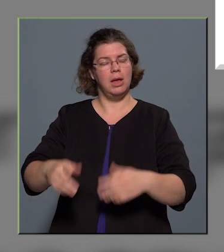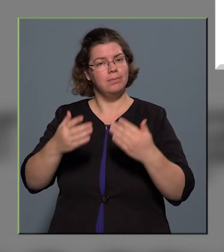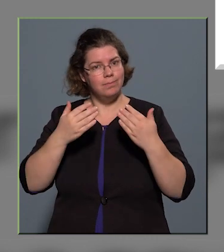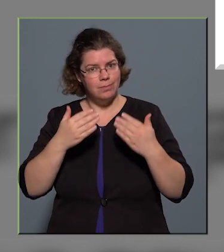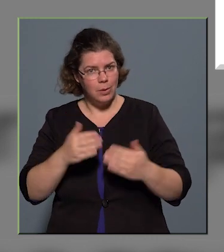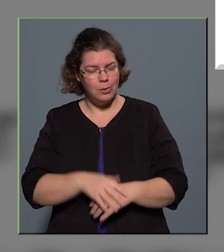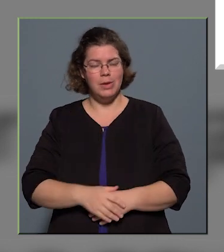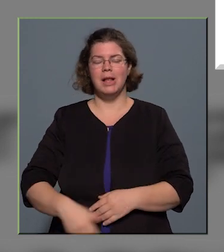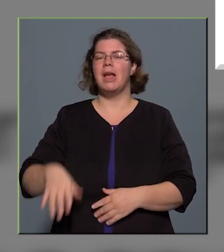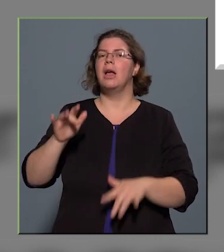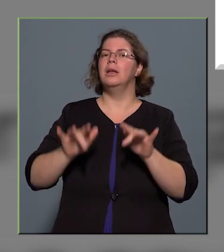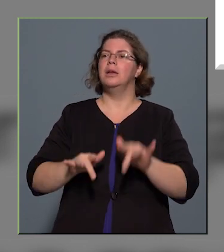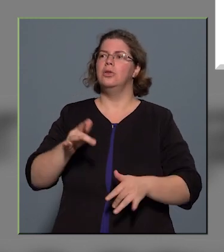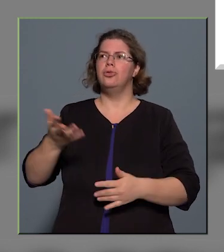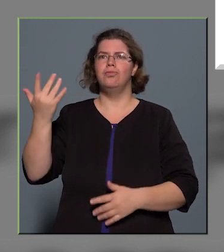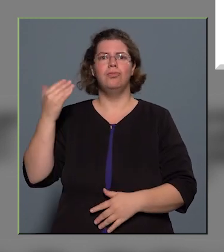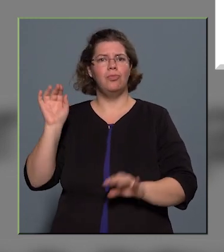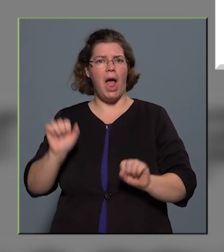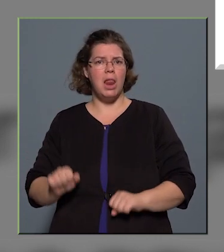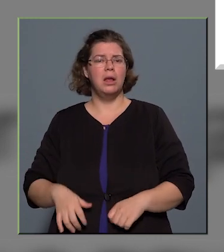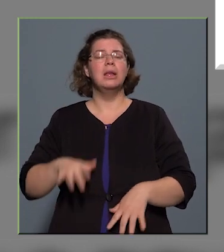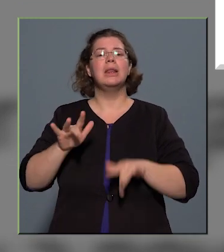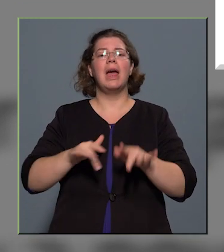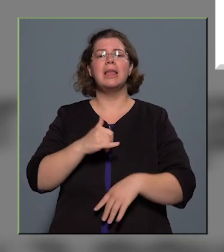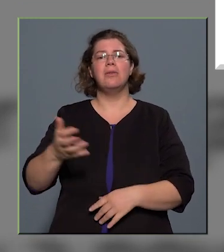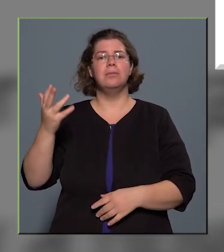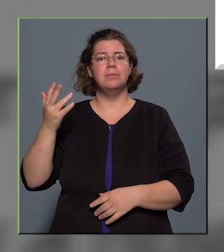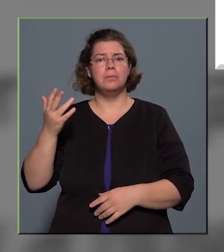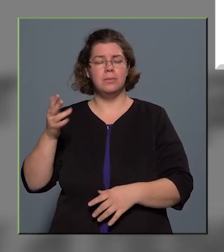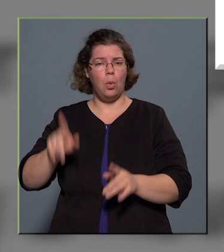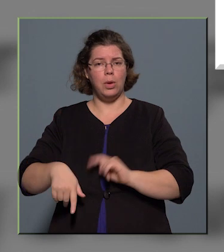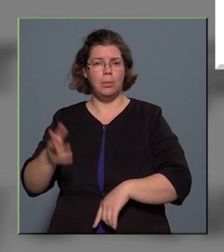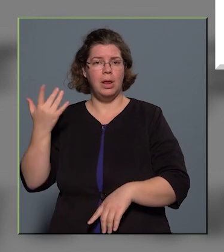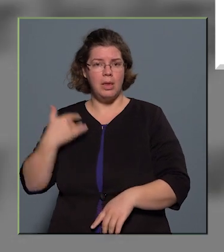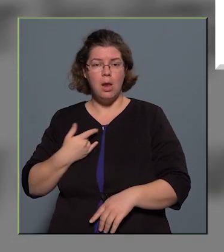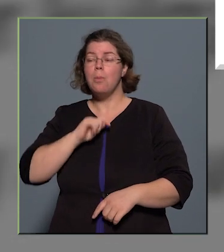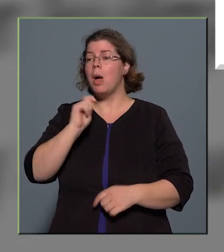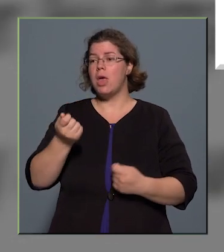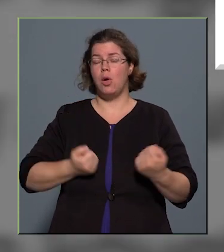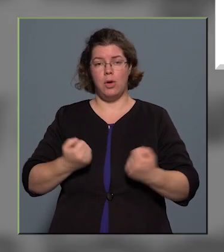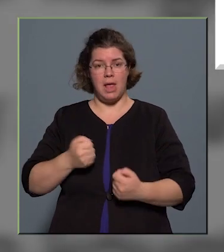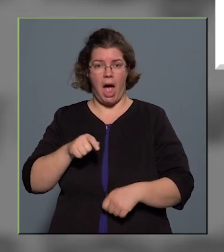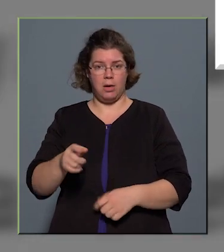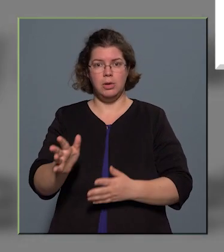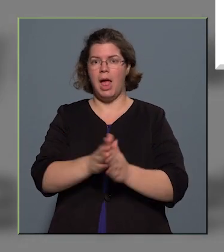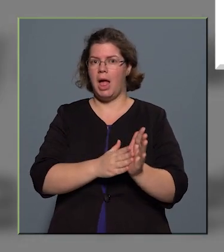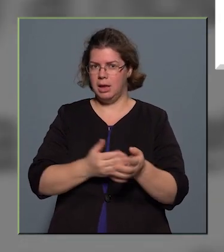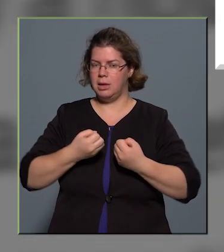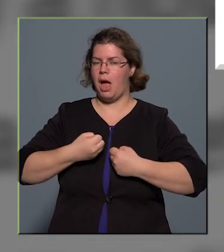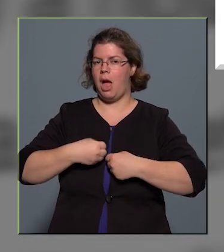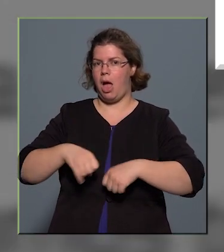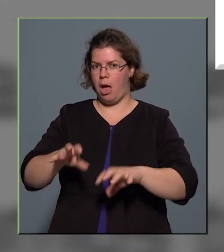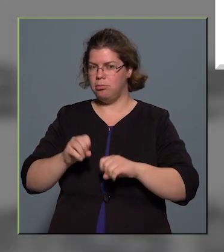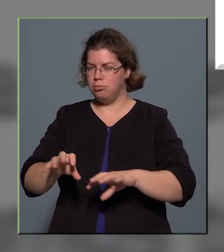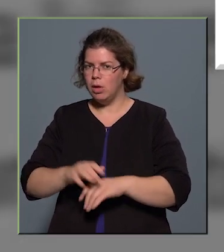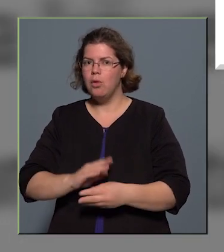hogy a vállalat néhány napja kezdte meg járművei forgalmazását Magyarországon. Szijjártó Péter arra is kitért, hogy a